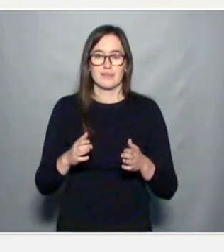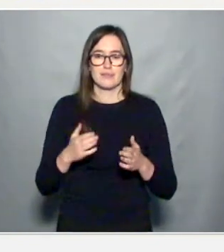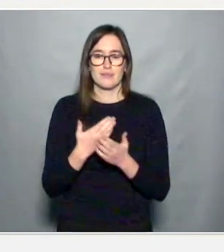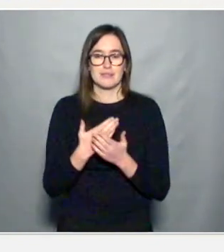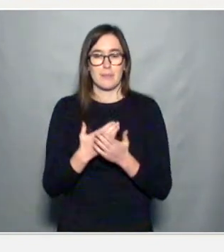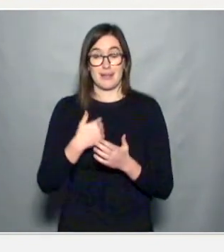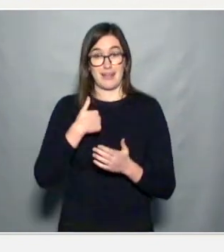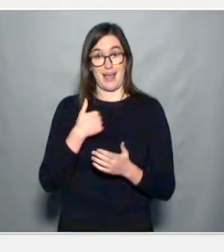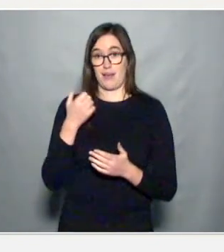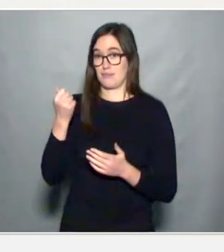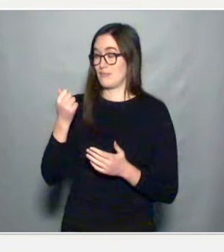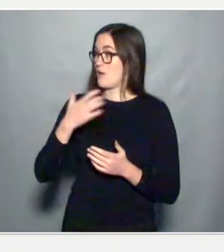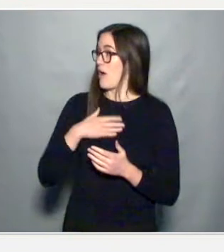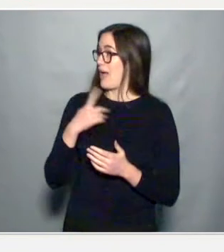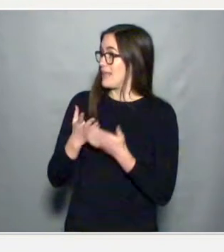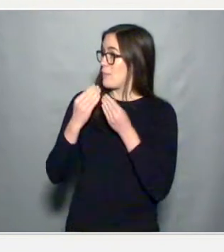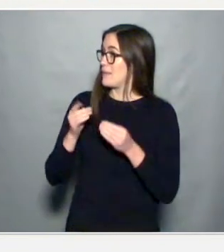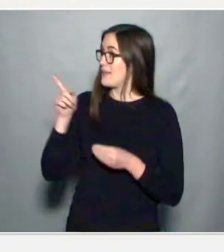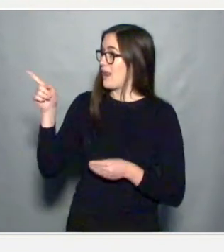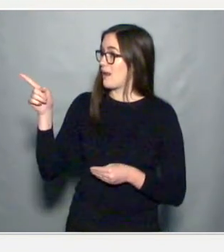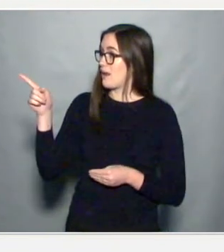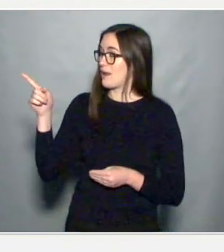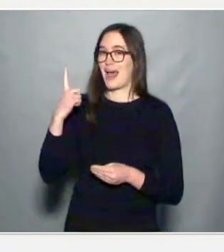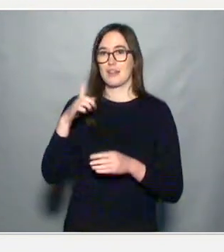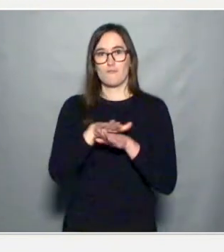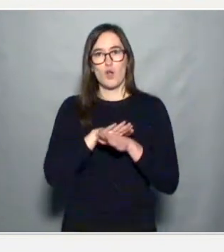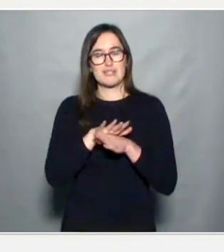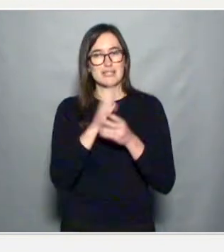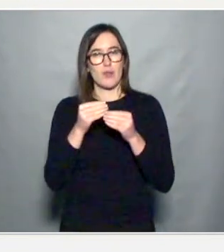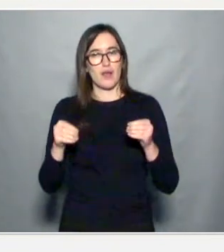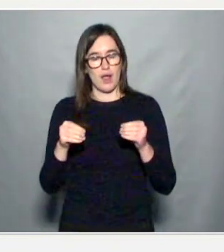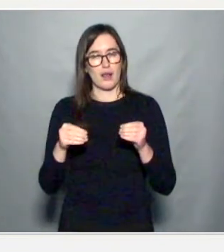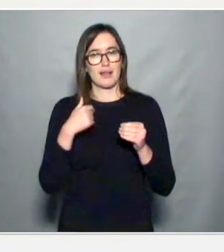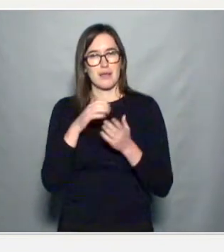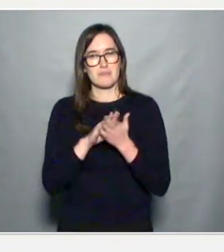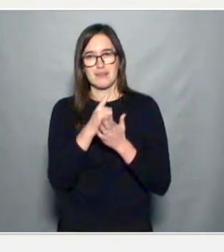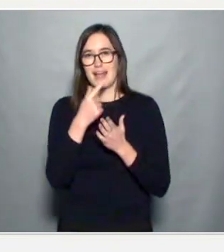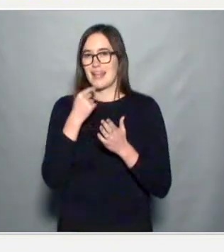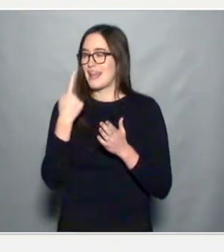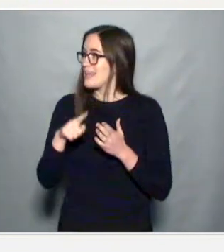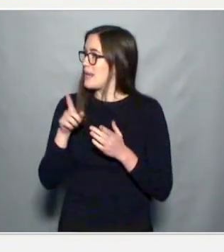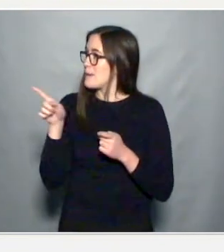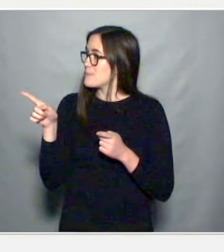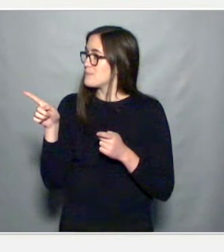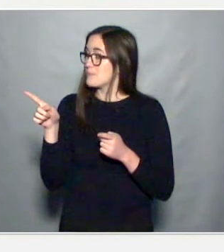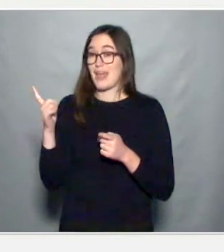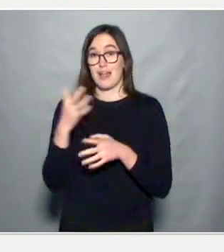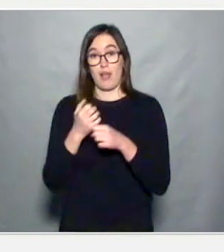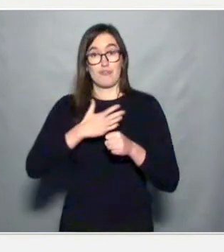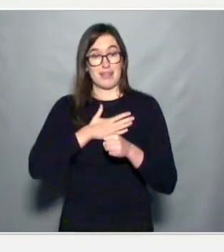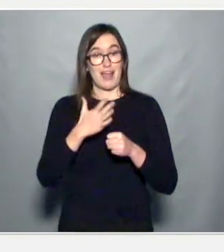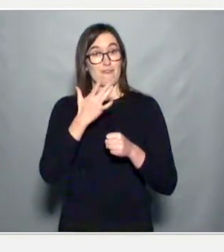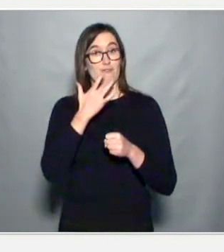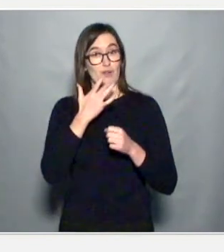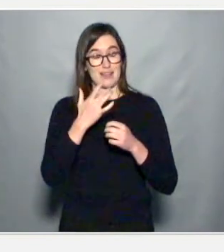är ett exempel på ett känselmaterial. Tangle, det känner ni förmodligen också till. Det här är en av mina favoriter. Jag